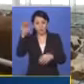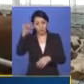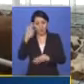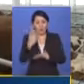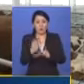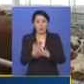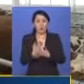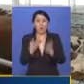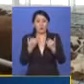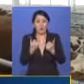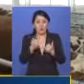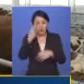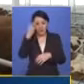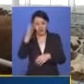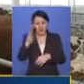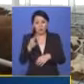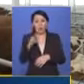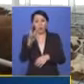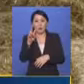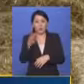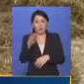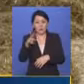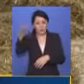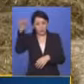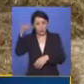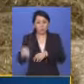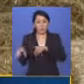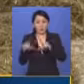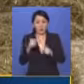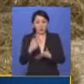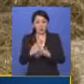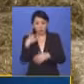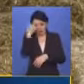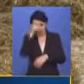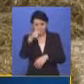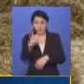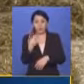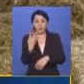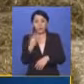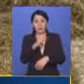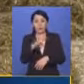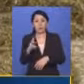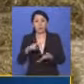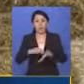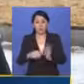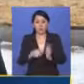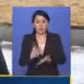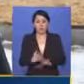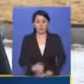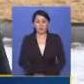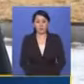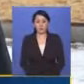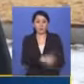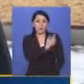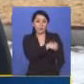малға шақталған. Әзірге Германиядан 200 симментал тұқымды сиыр жеткізілді. Жылына 4 мың тонна сүт өндіруді жоспарлаған. Медицина